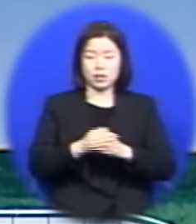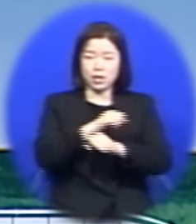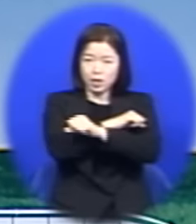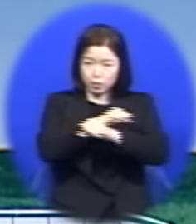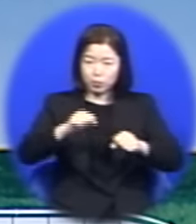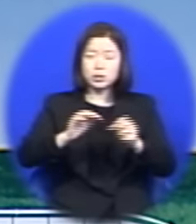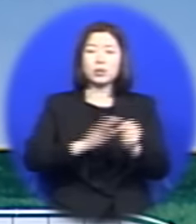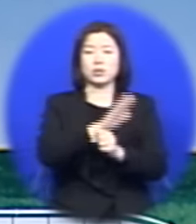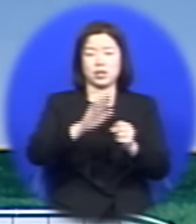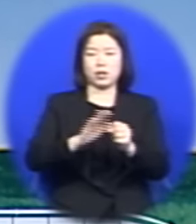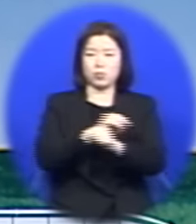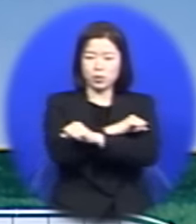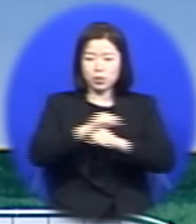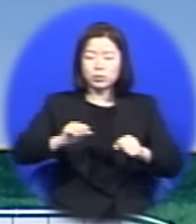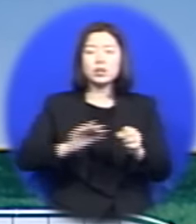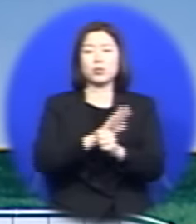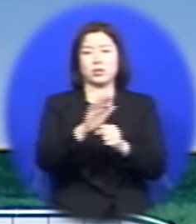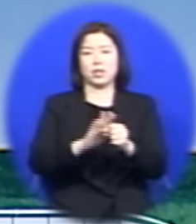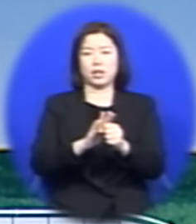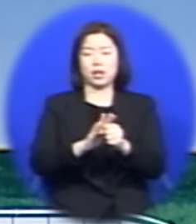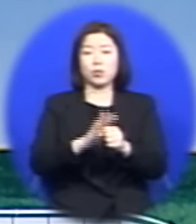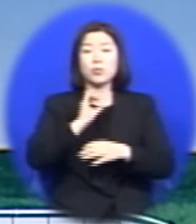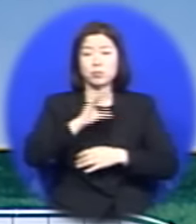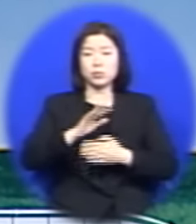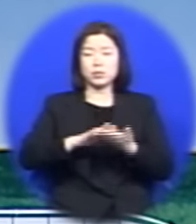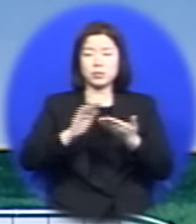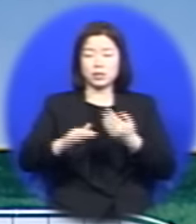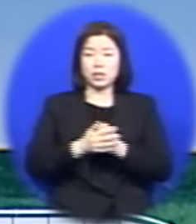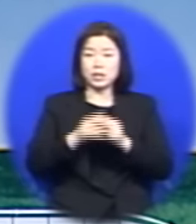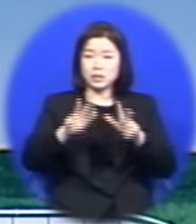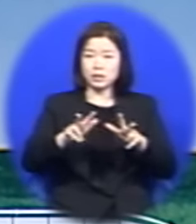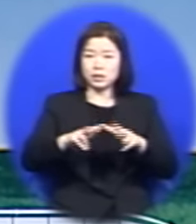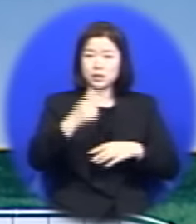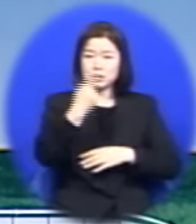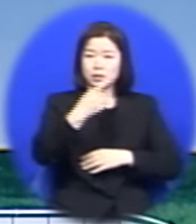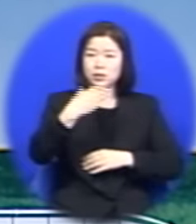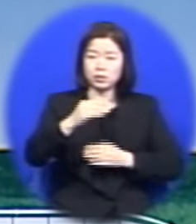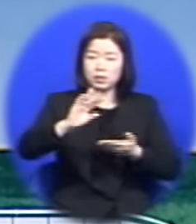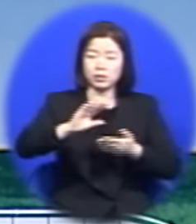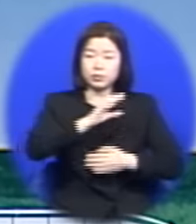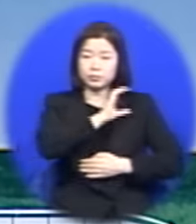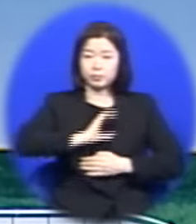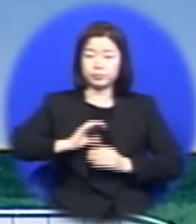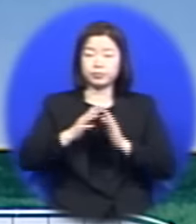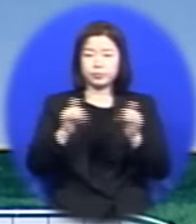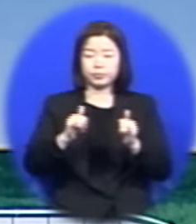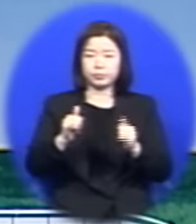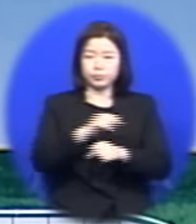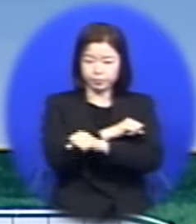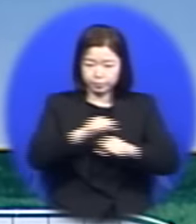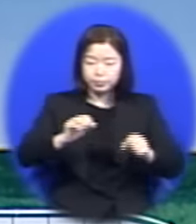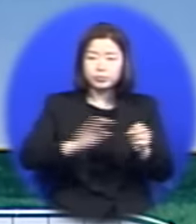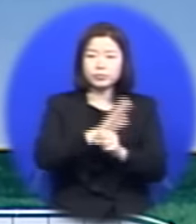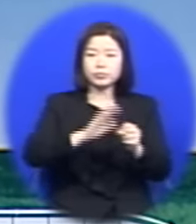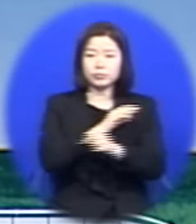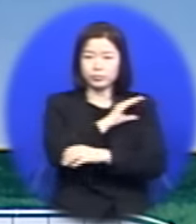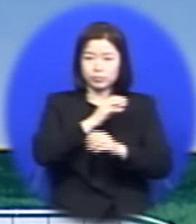사랑하고, 용서하고 사랑하고. 지금 천만 그리스도인들이 용서하고 사랑하고,